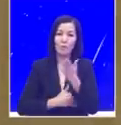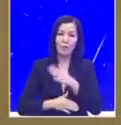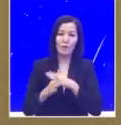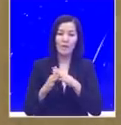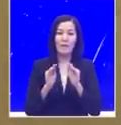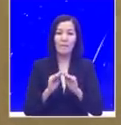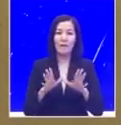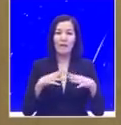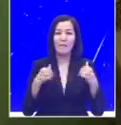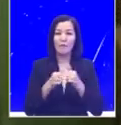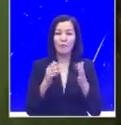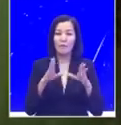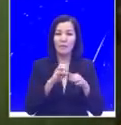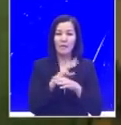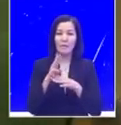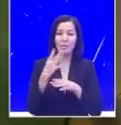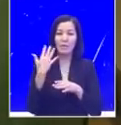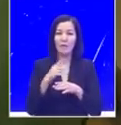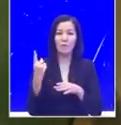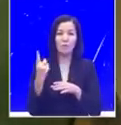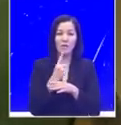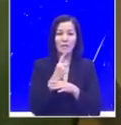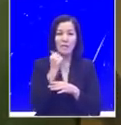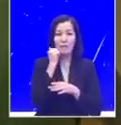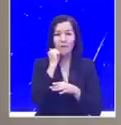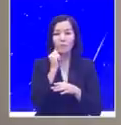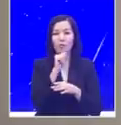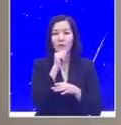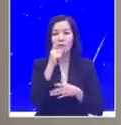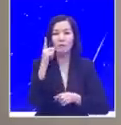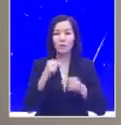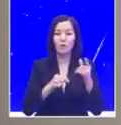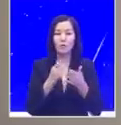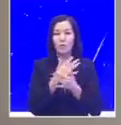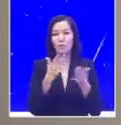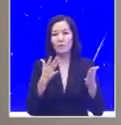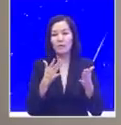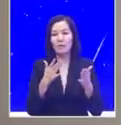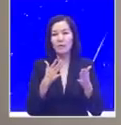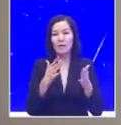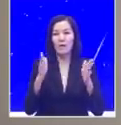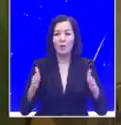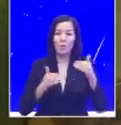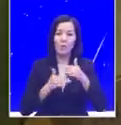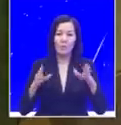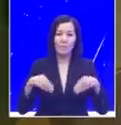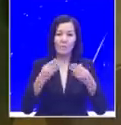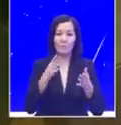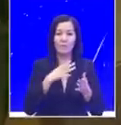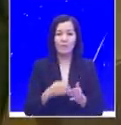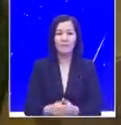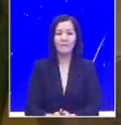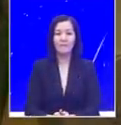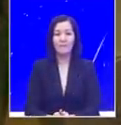Партия белсенділері шаһардағы 50 жалғыз басты қарияның үйіне сүт өнімдері салынған қораптарды апарып берді.